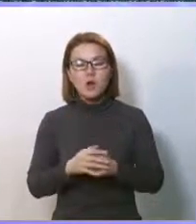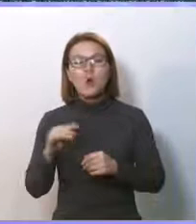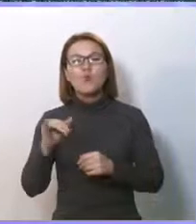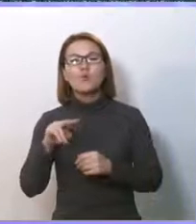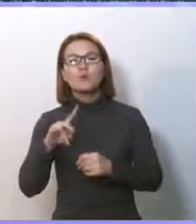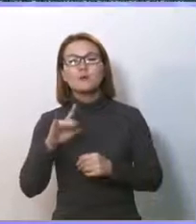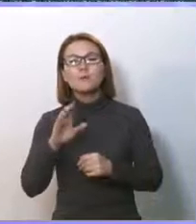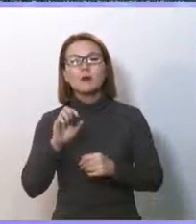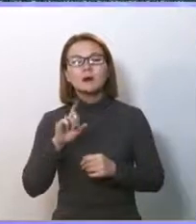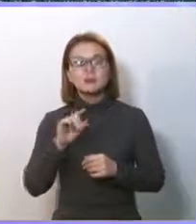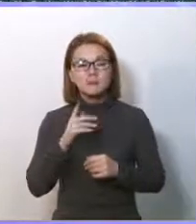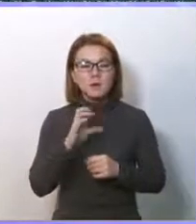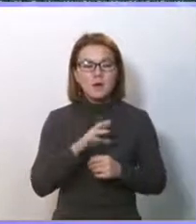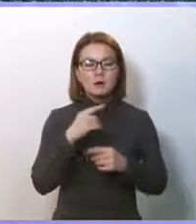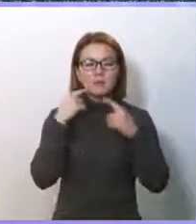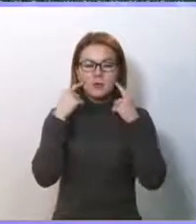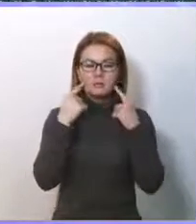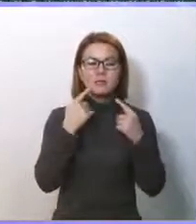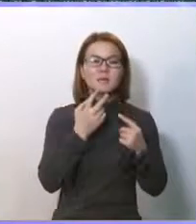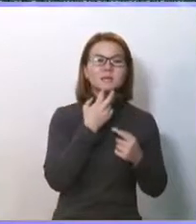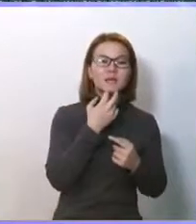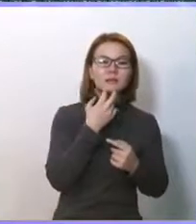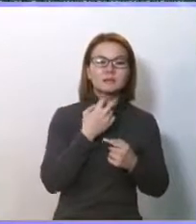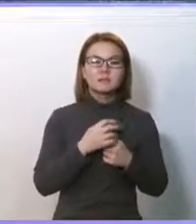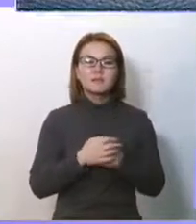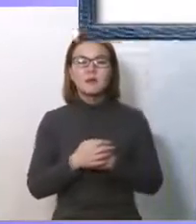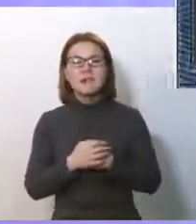Улыбаться, смеяться,